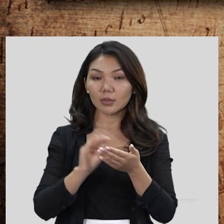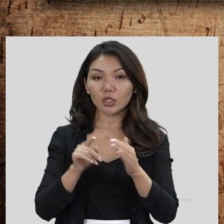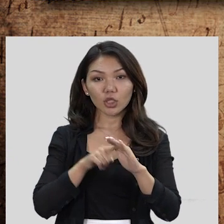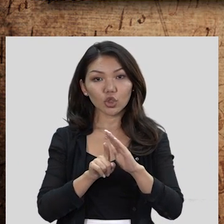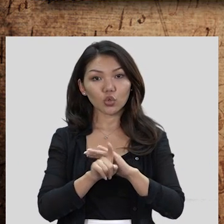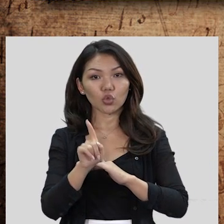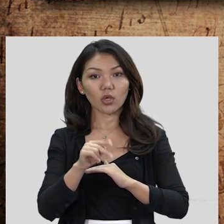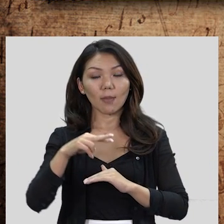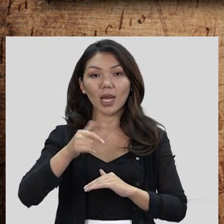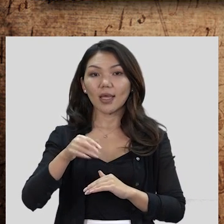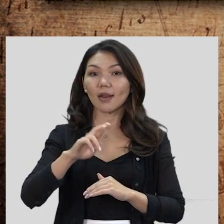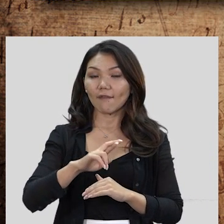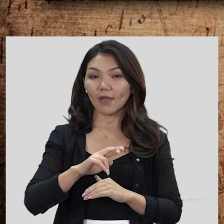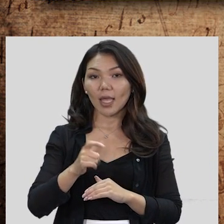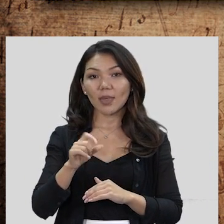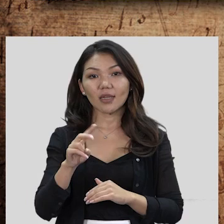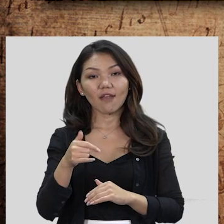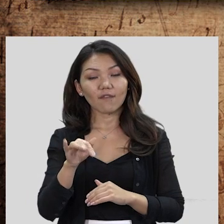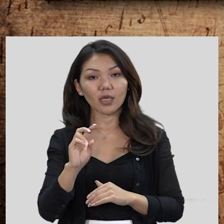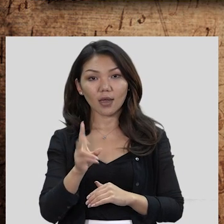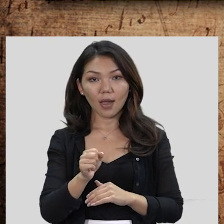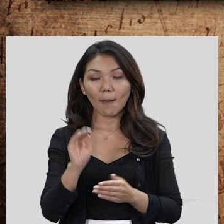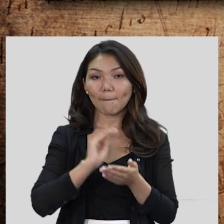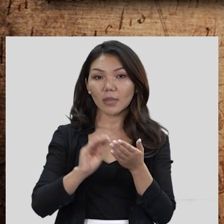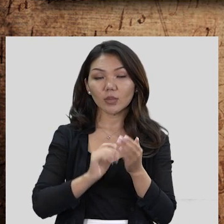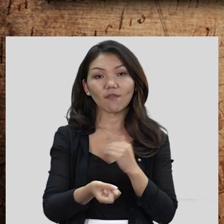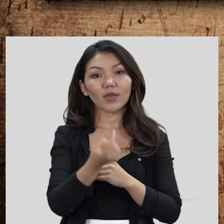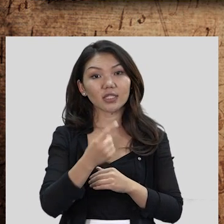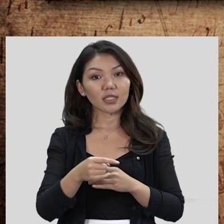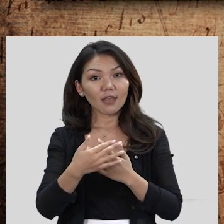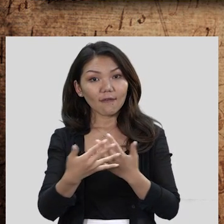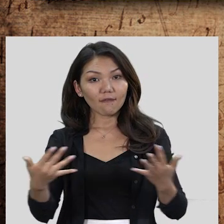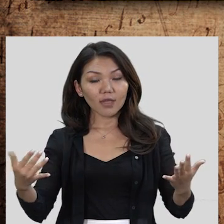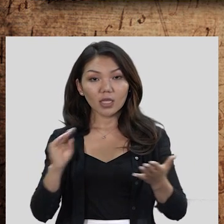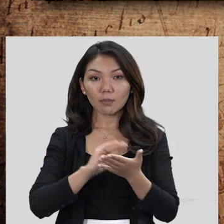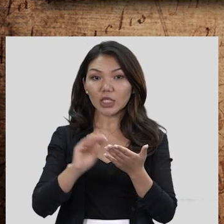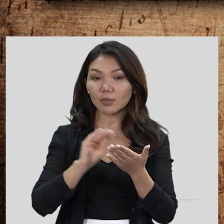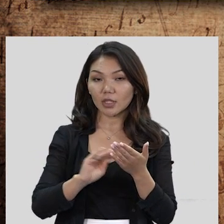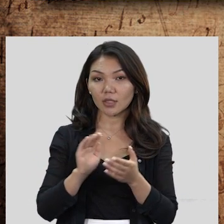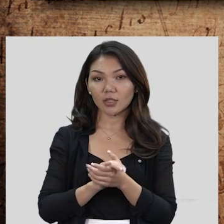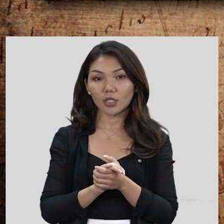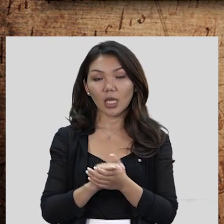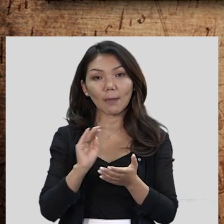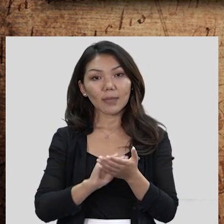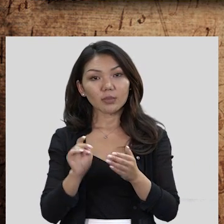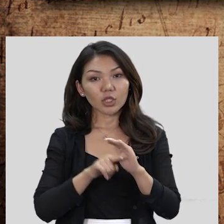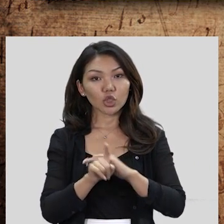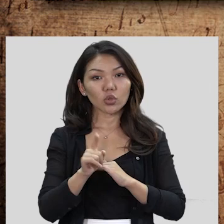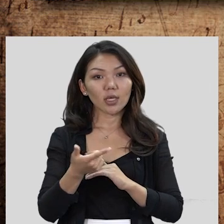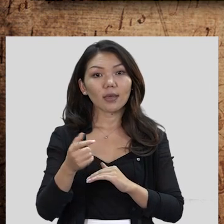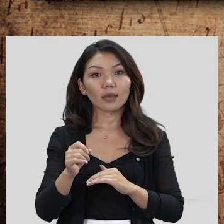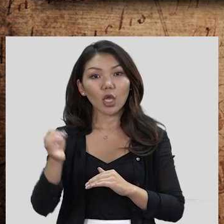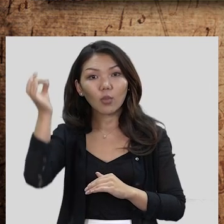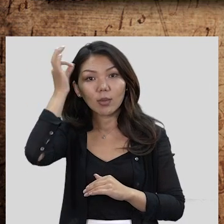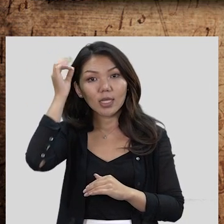палеография эпиграфика письменность возникновения и виды письменности письменные источники где упоминаются